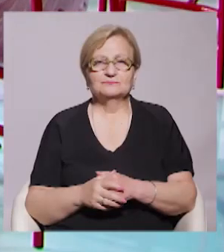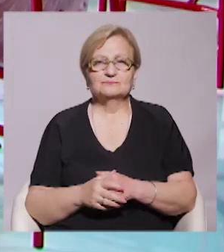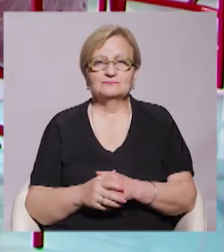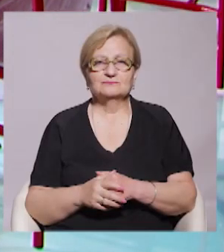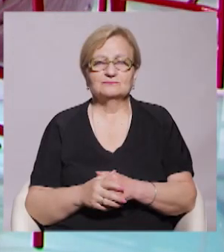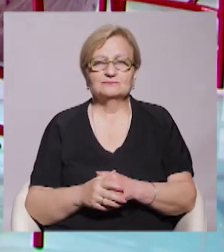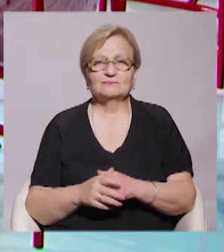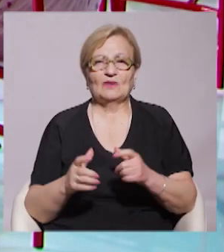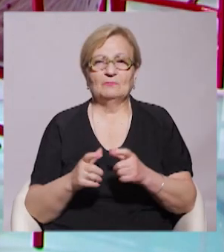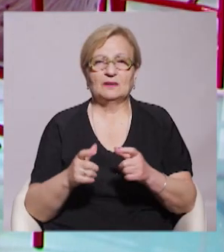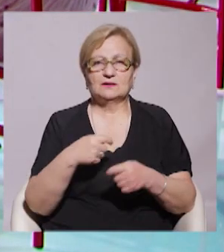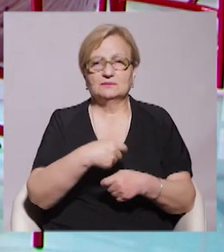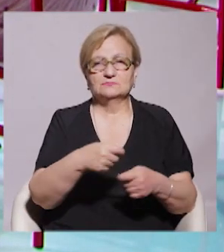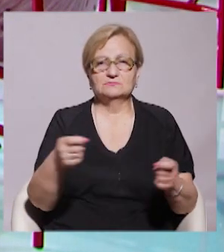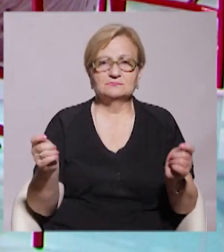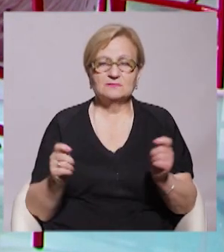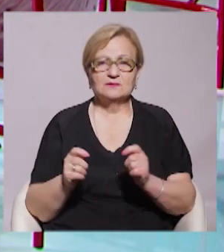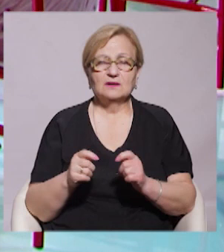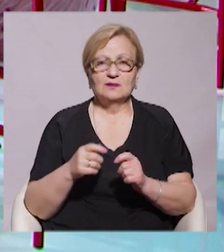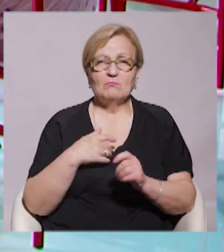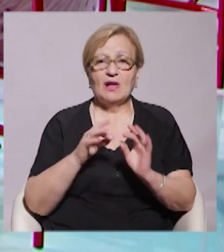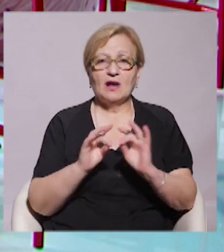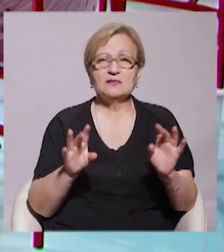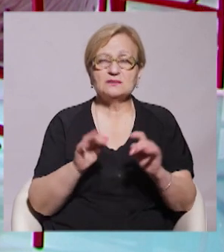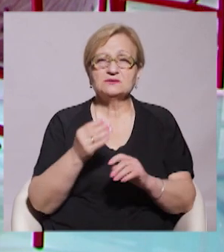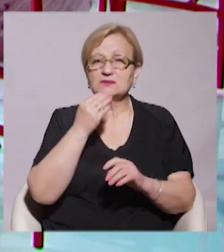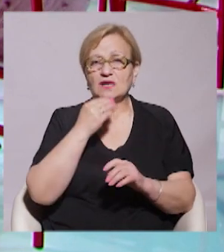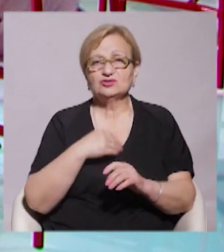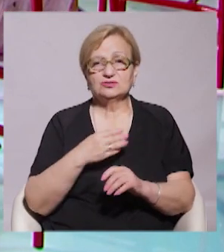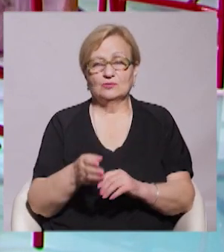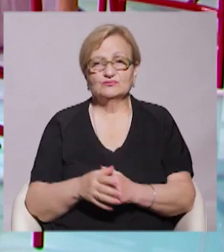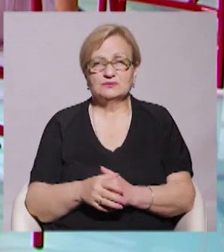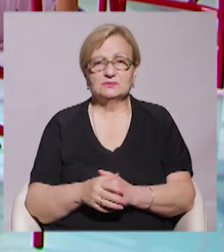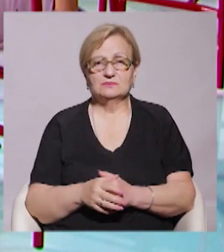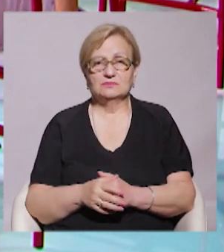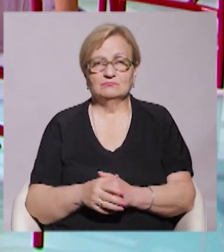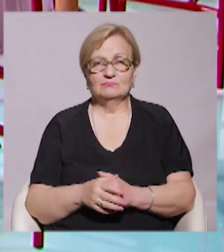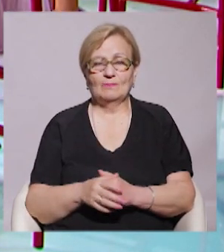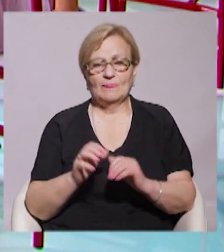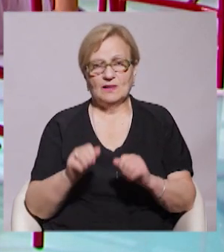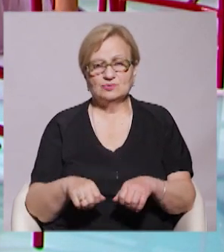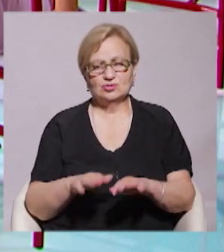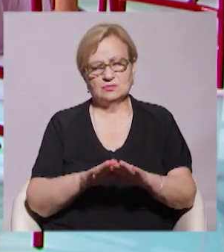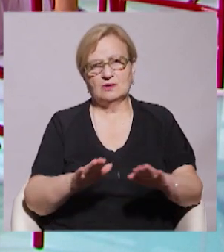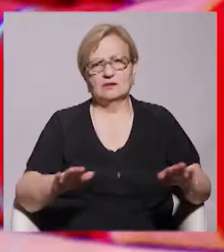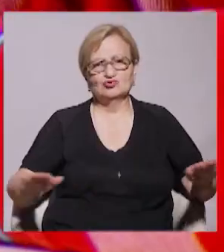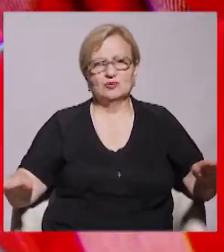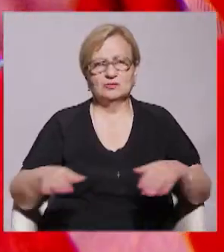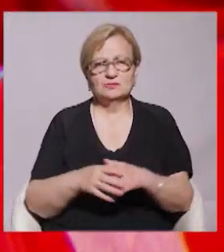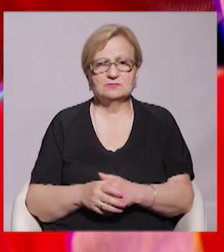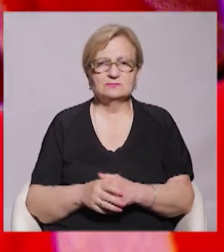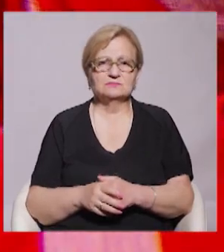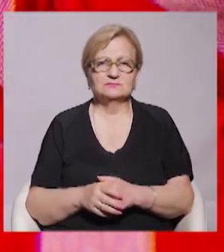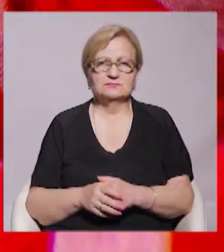ეს ბარათები თქვენ და რაში დაგჭირდება ამასაც კითხვით. შეგიძლიათ გაშალოთ თქვენს მაგიდაზე.